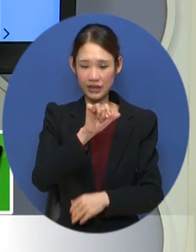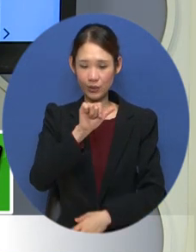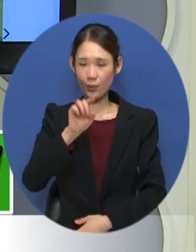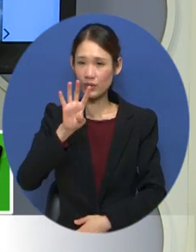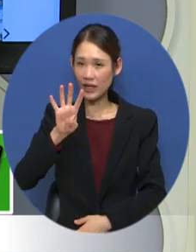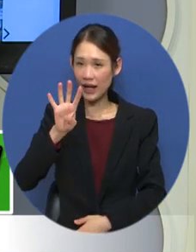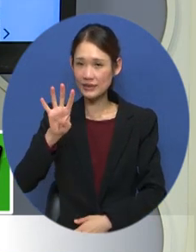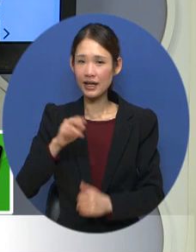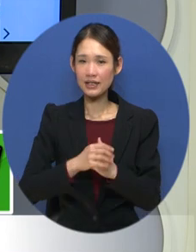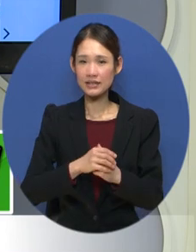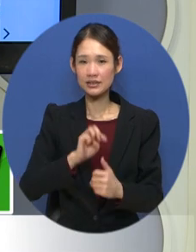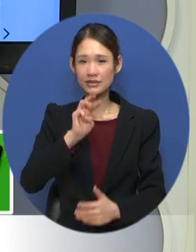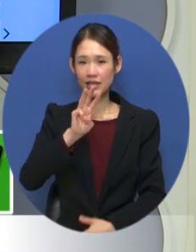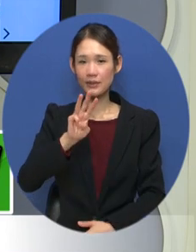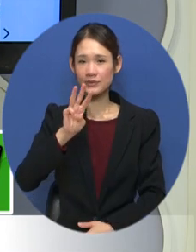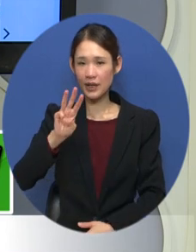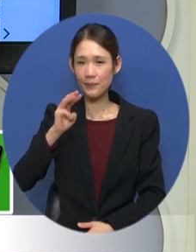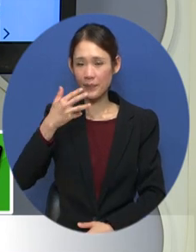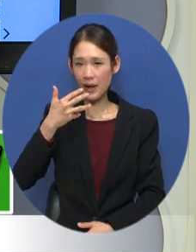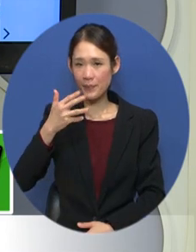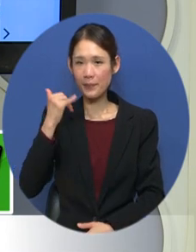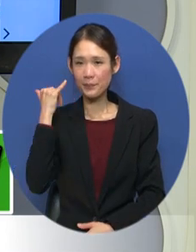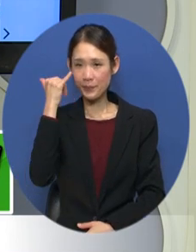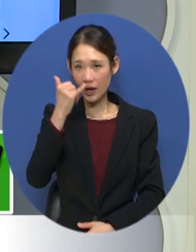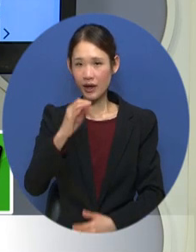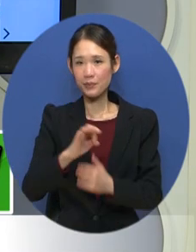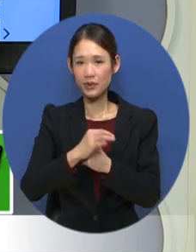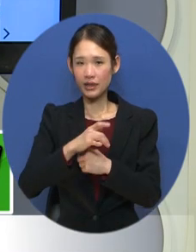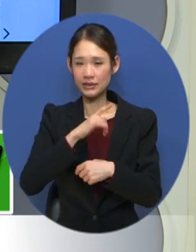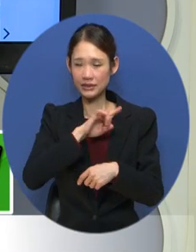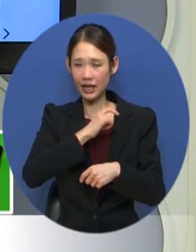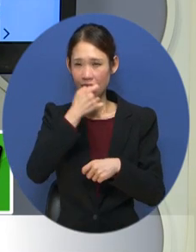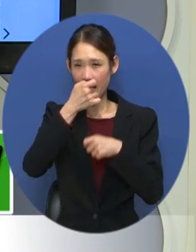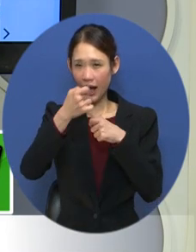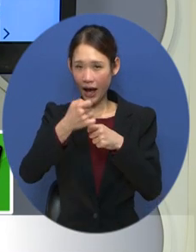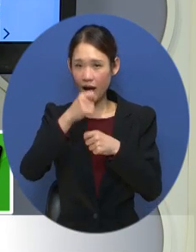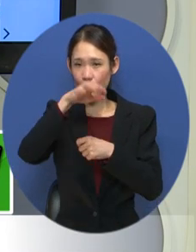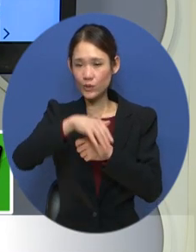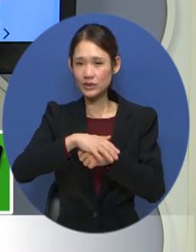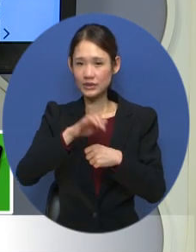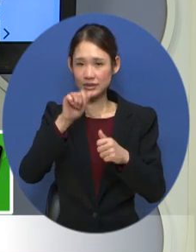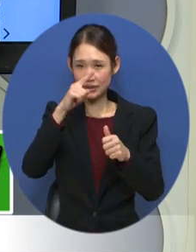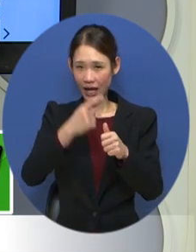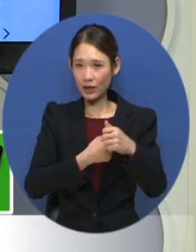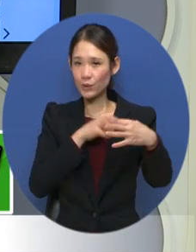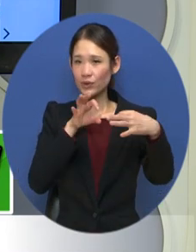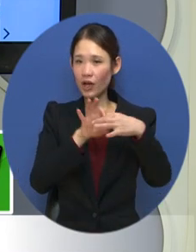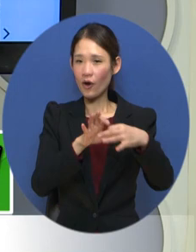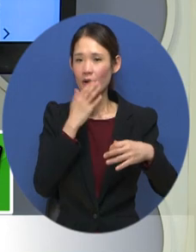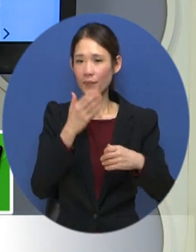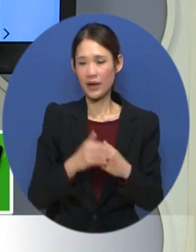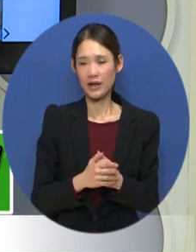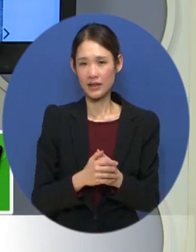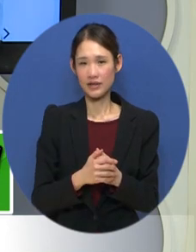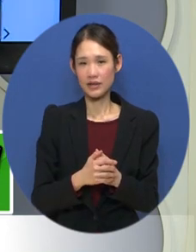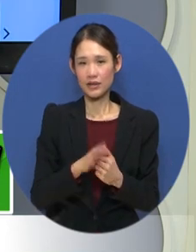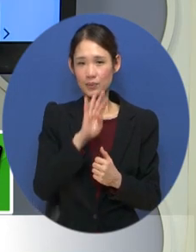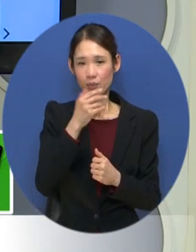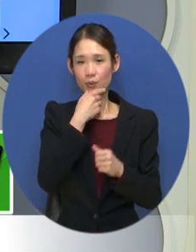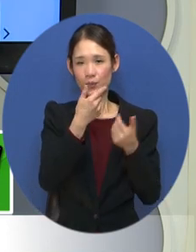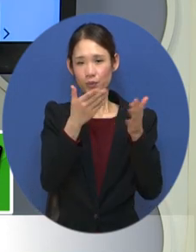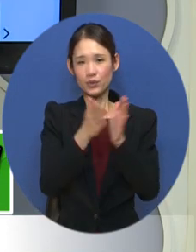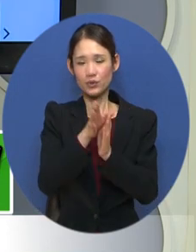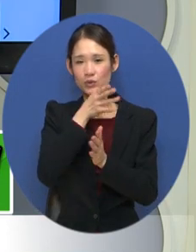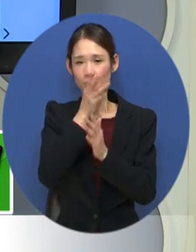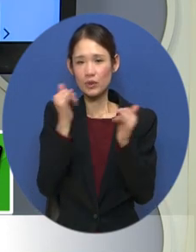3388 로 연락하면 발신 지역에서 가장 가까운 상담 창구 로 자동 연결됩니다 보건복지부는